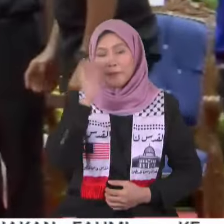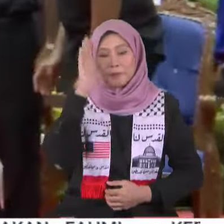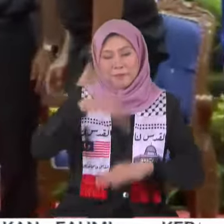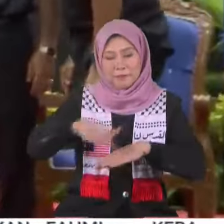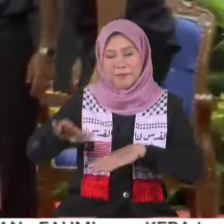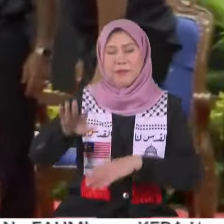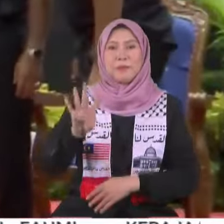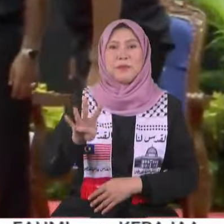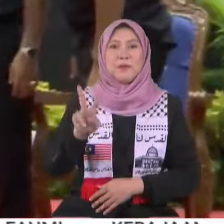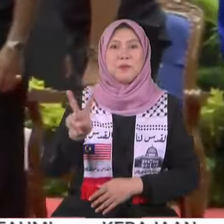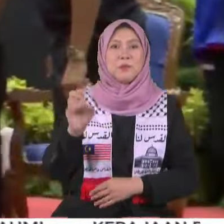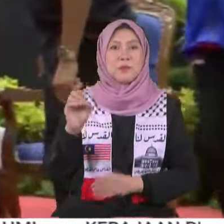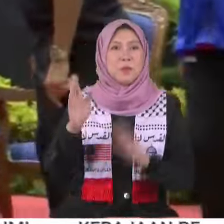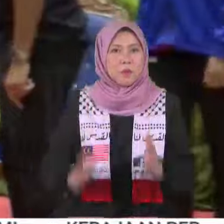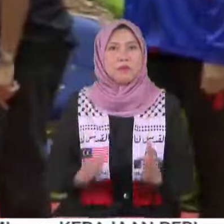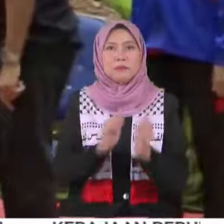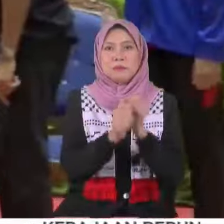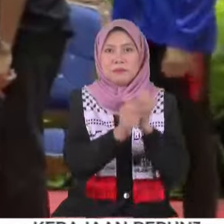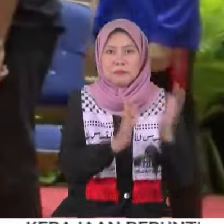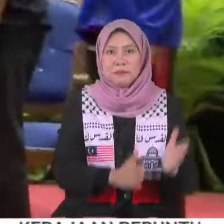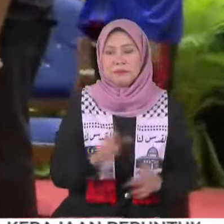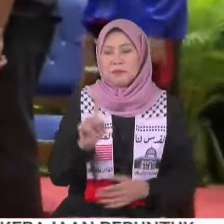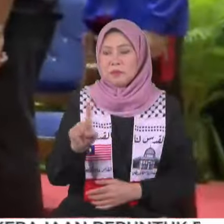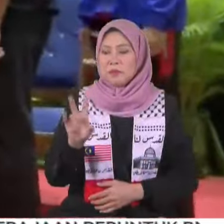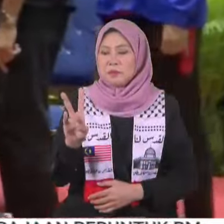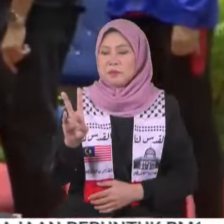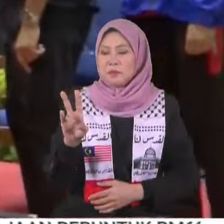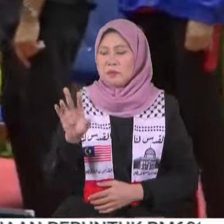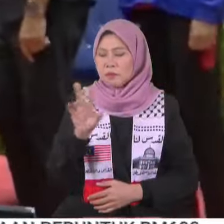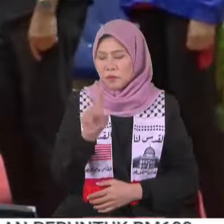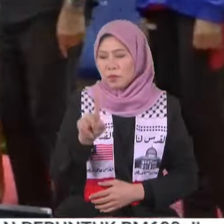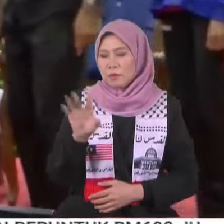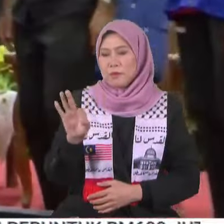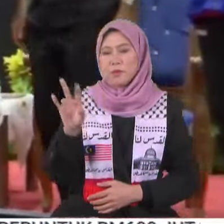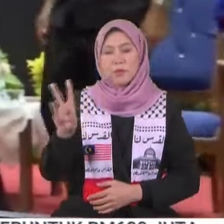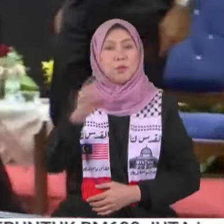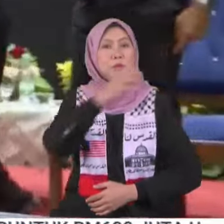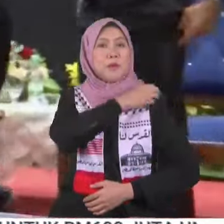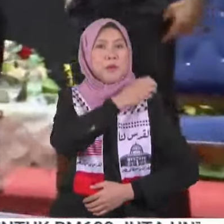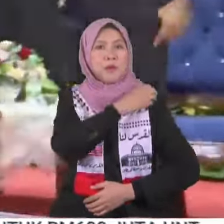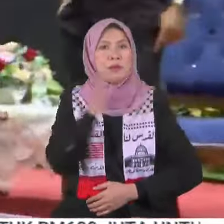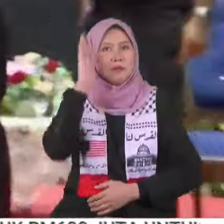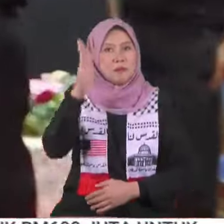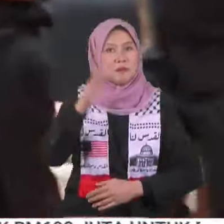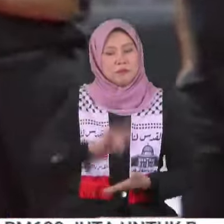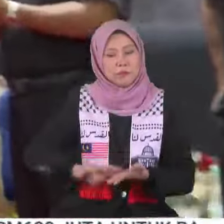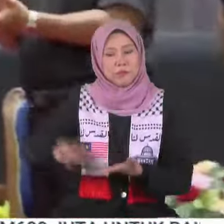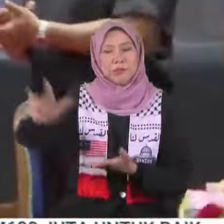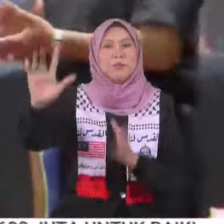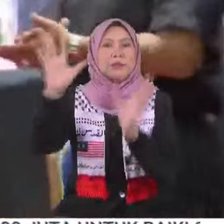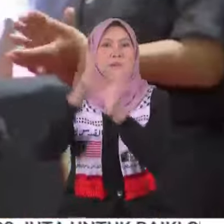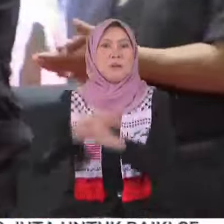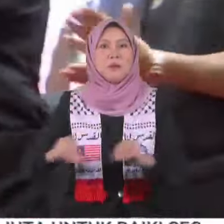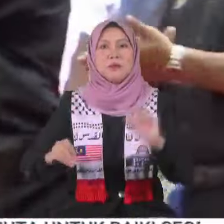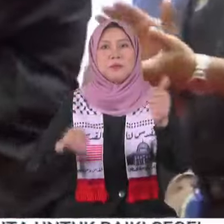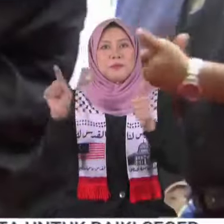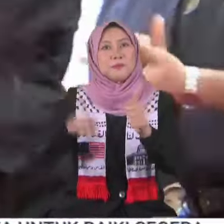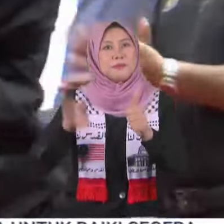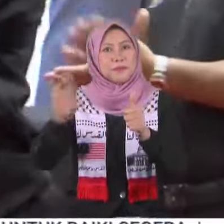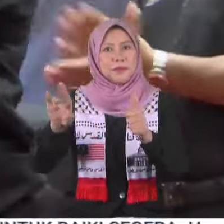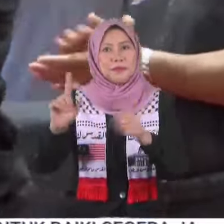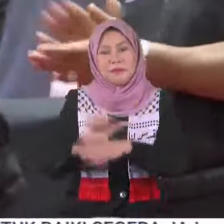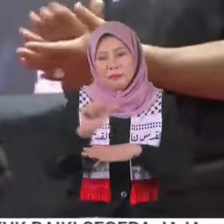menghantar 420 atlet dan 197 pegawai dengan kumpulan pertama akan berangkat ke Sarawak pada 10 Ogos depan bagi